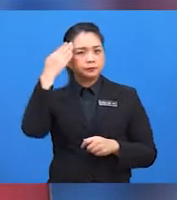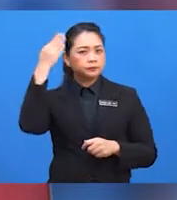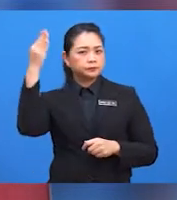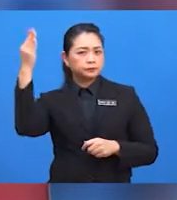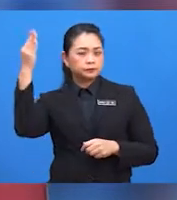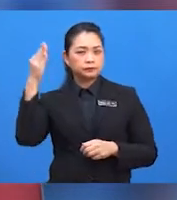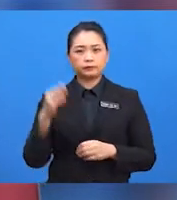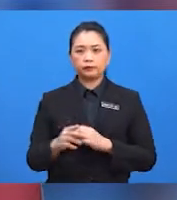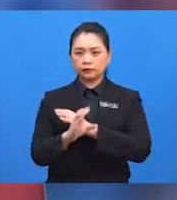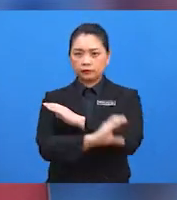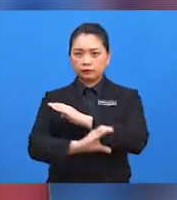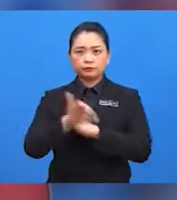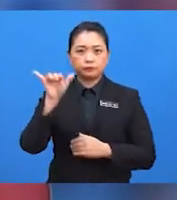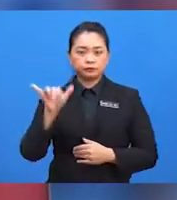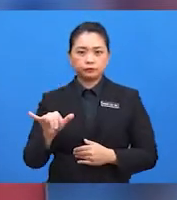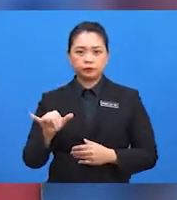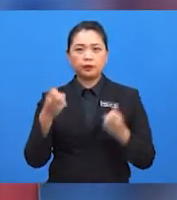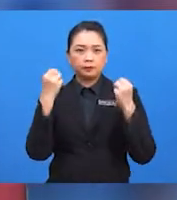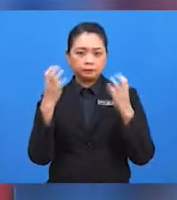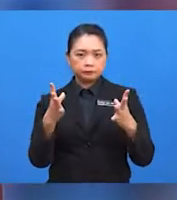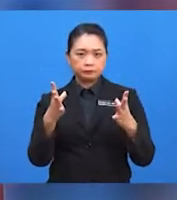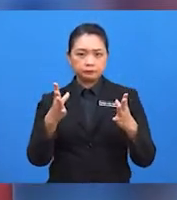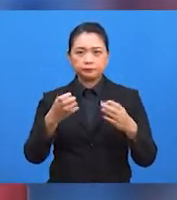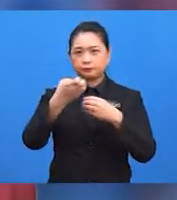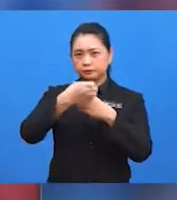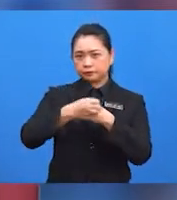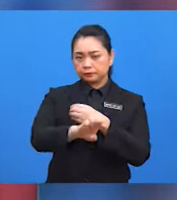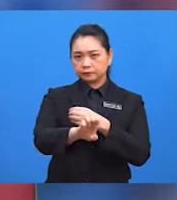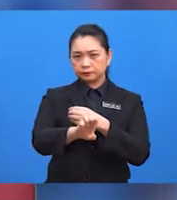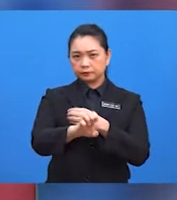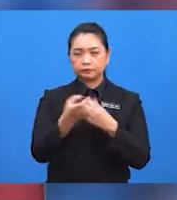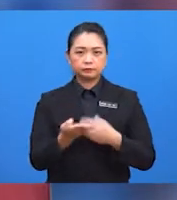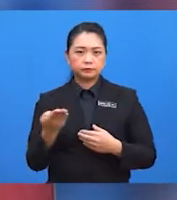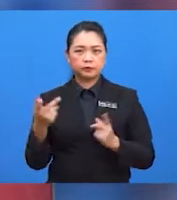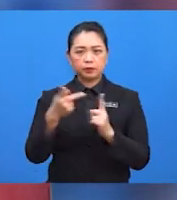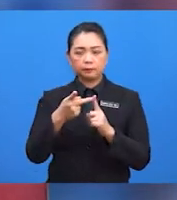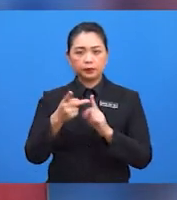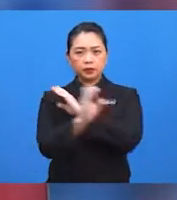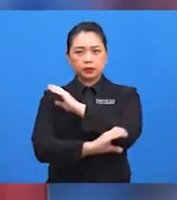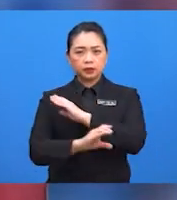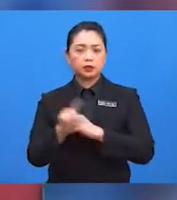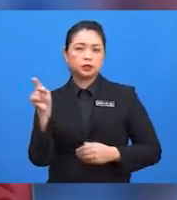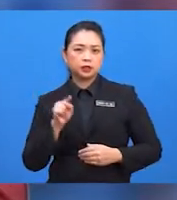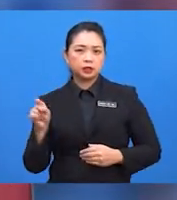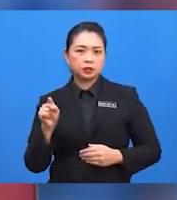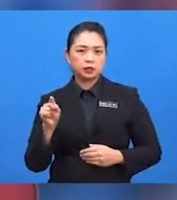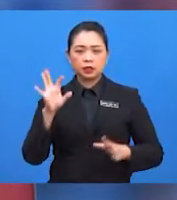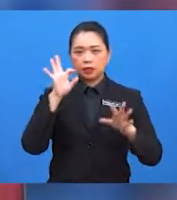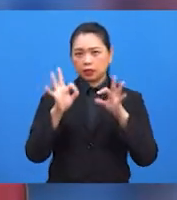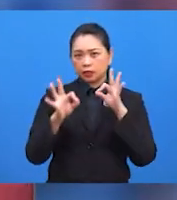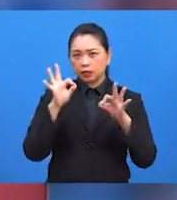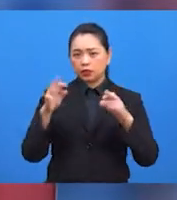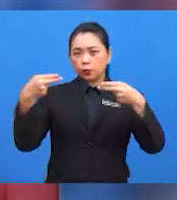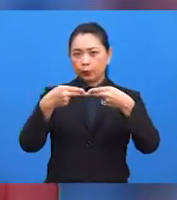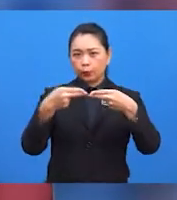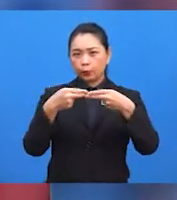Negara Y banyak mengeksport barang kepada negara Z. Jika hubungan antara negara Y dan